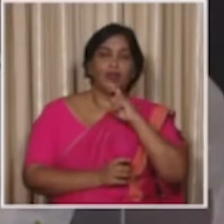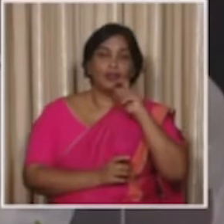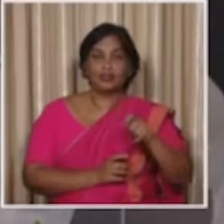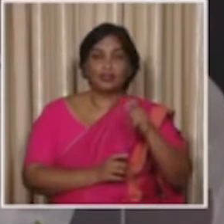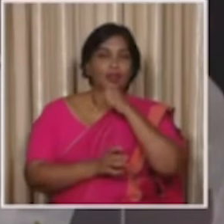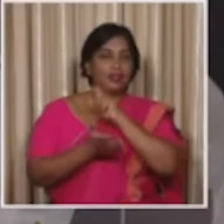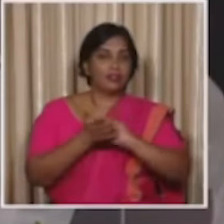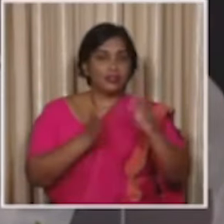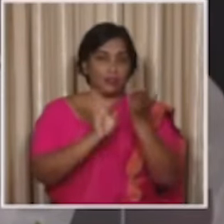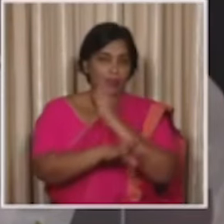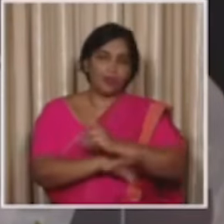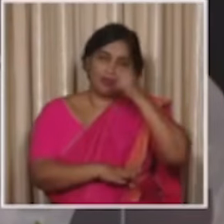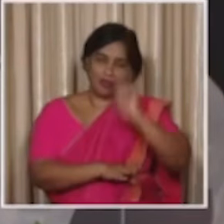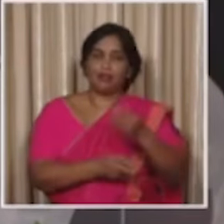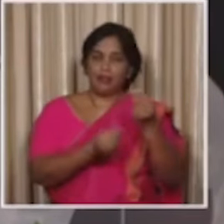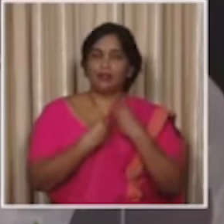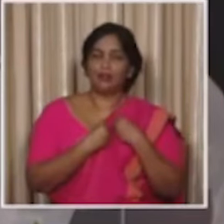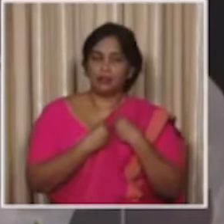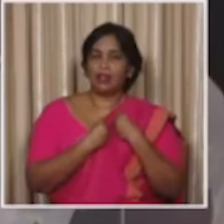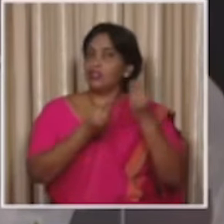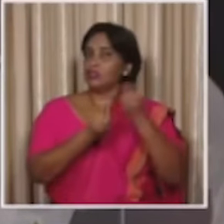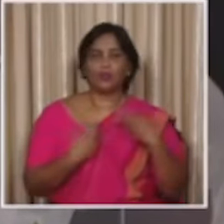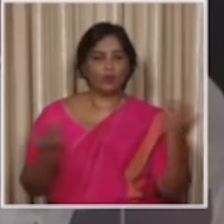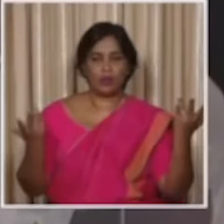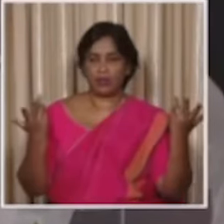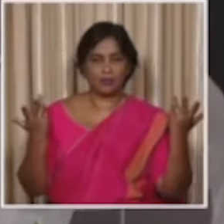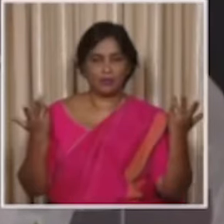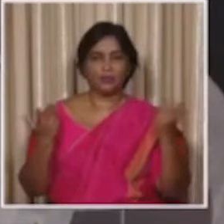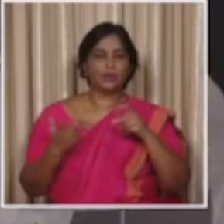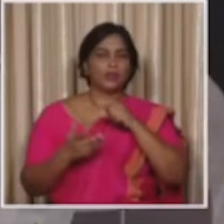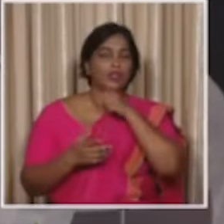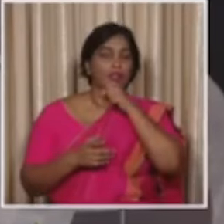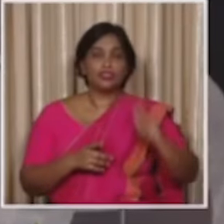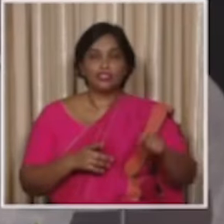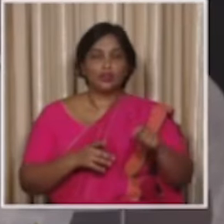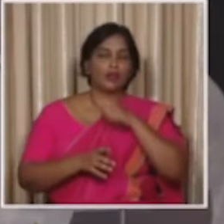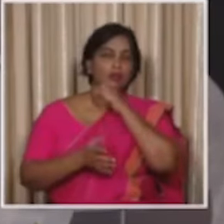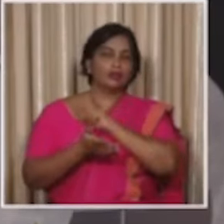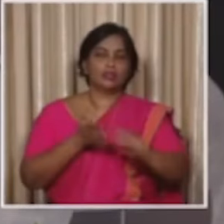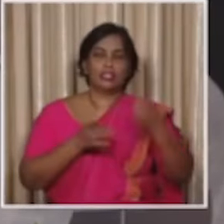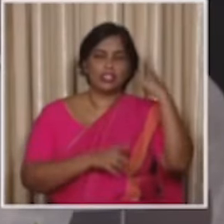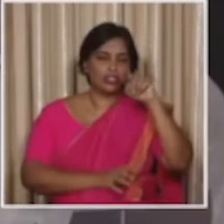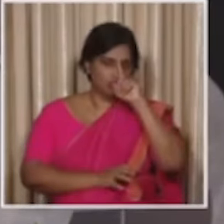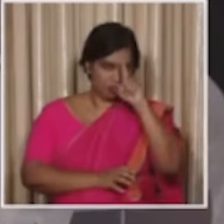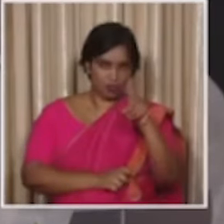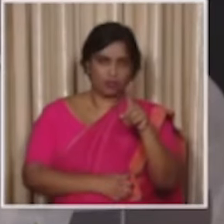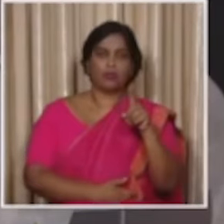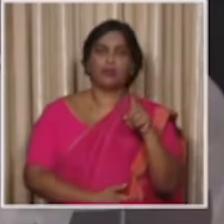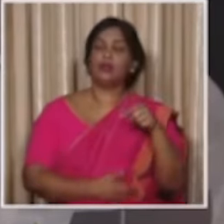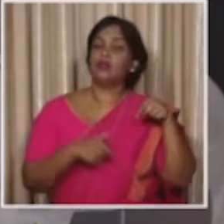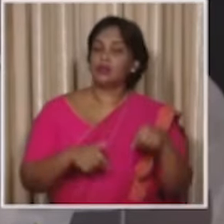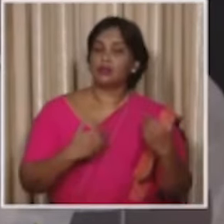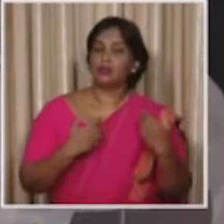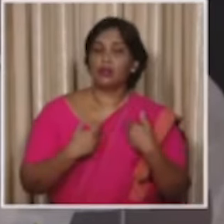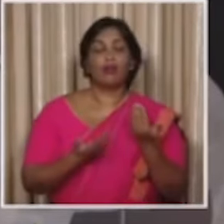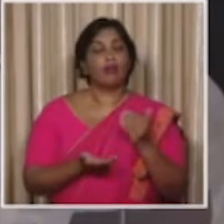විනිශ්චයකාරතුමා විශ්‍රාම යාමට පෙර මේ තීන්දුව දෙන්නයි කියලා. දුන්නේ නැහැ. විනිශ්චයකාරතුමා විශ්‍රාම ගිය සතිය. දැන් අපිට